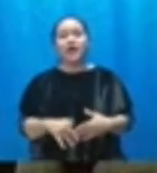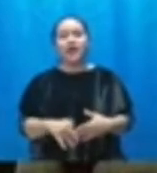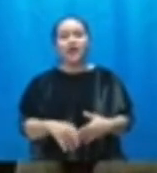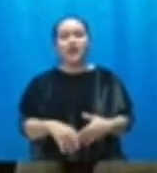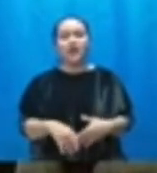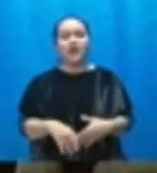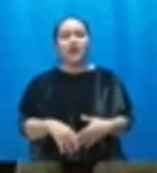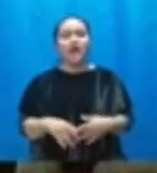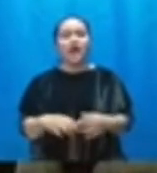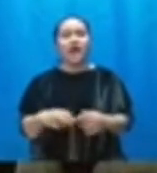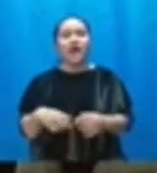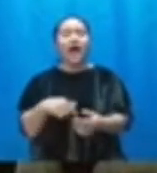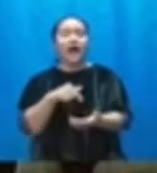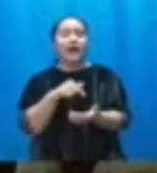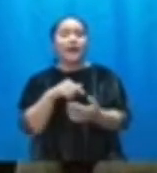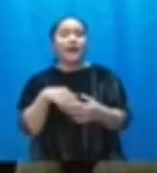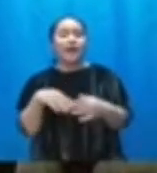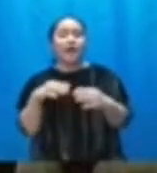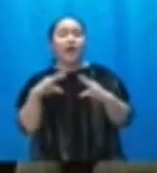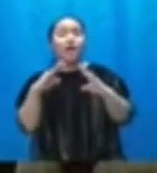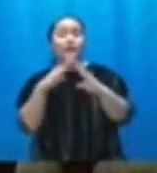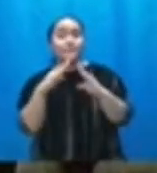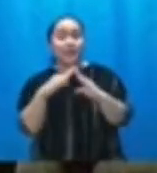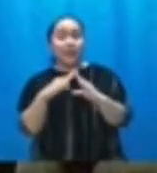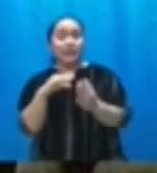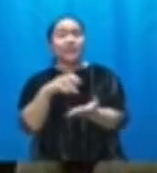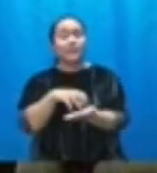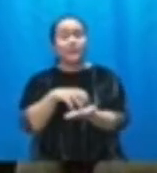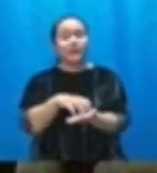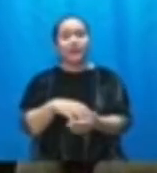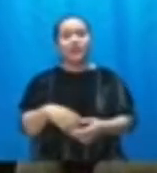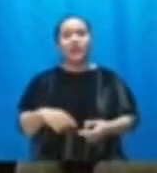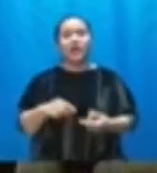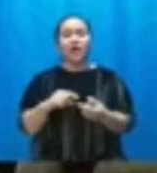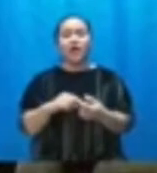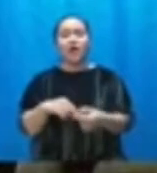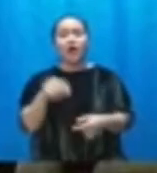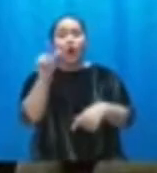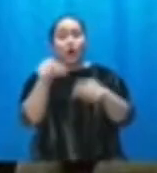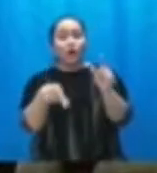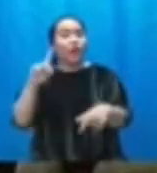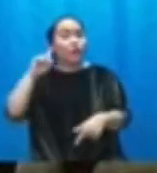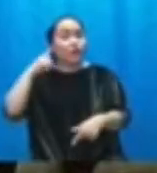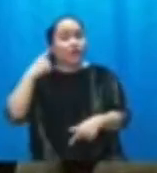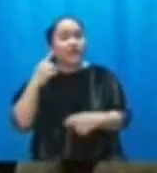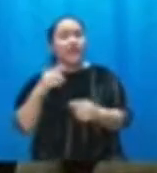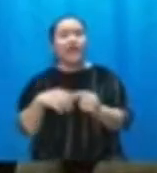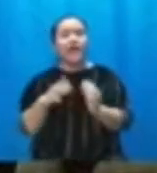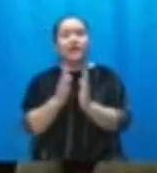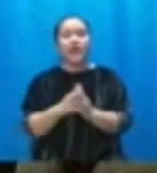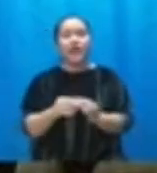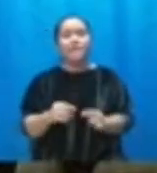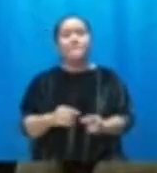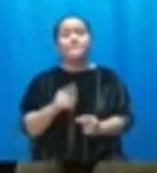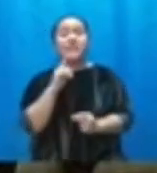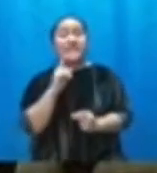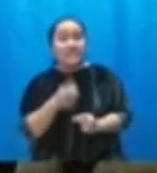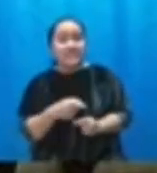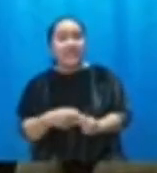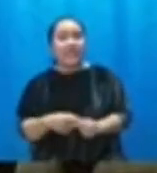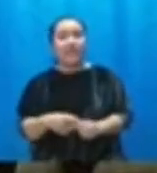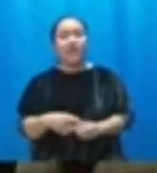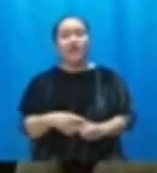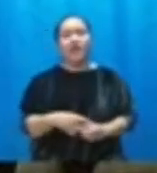saya yang jadi bruder ada di sana sudah 40 tahun mendidik di kebon jeruk itu dan tidak ada Brother lain yang sanggup